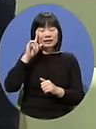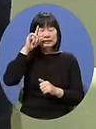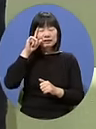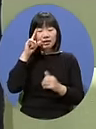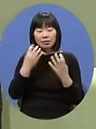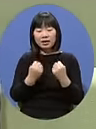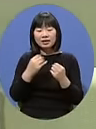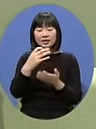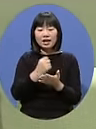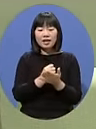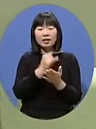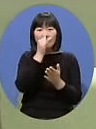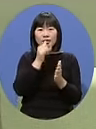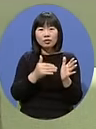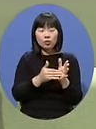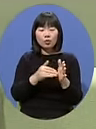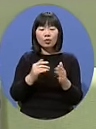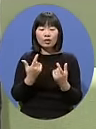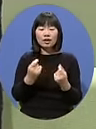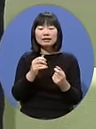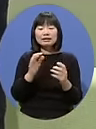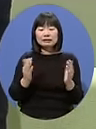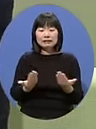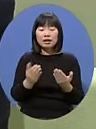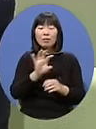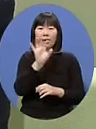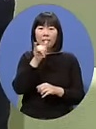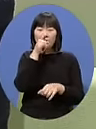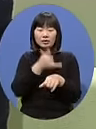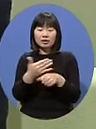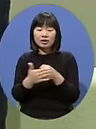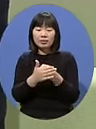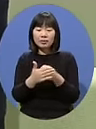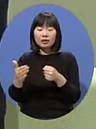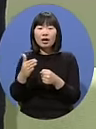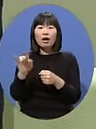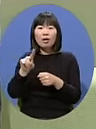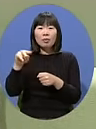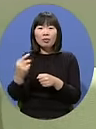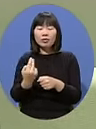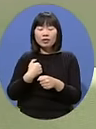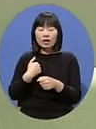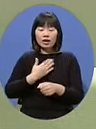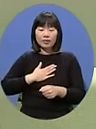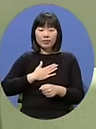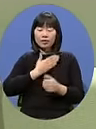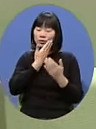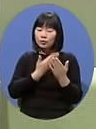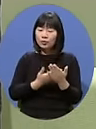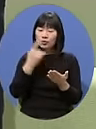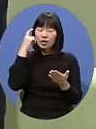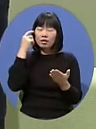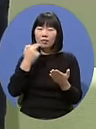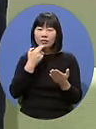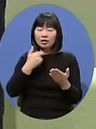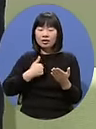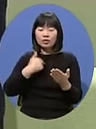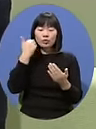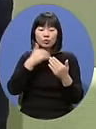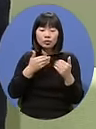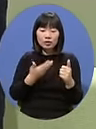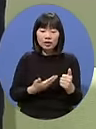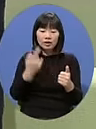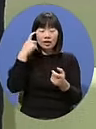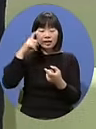굉장히 많이 갖게 되고 이런 일이 반복되다 보면 아무도 내 감정을 중요하게 생각하지 않아. 나는 누군가에게